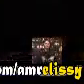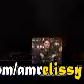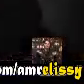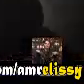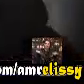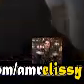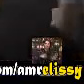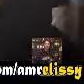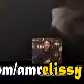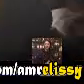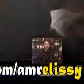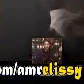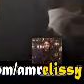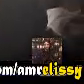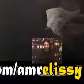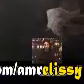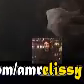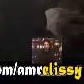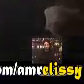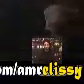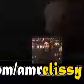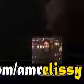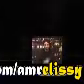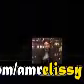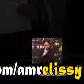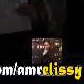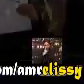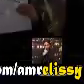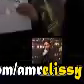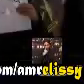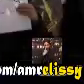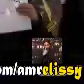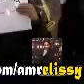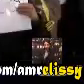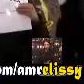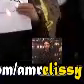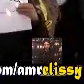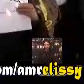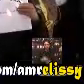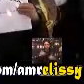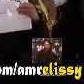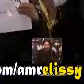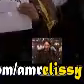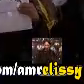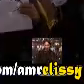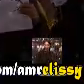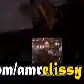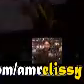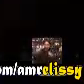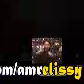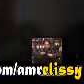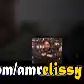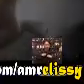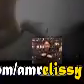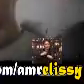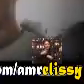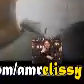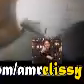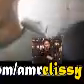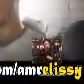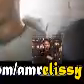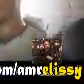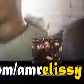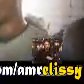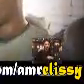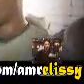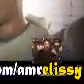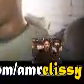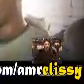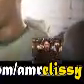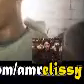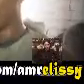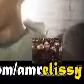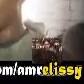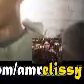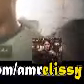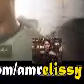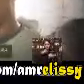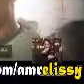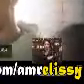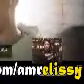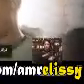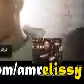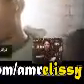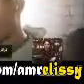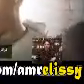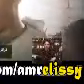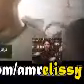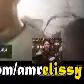فرحانة. جابوا لي جاموسة عشر عشان عشان